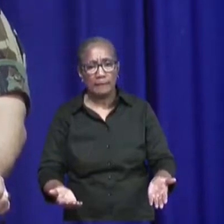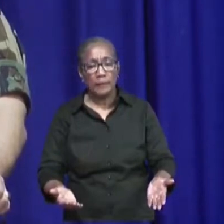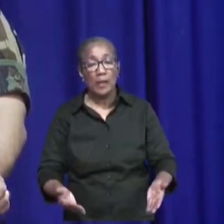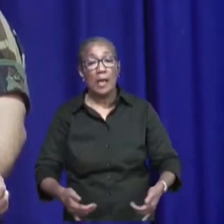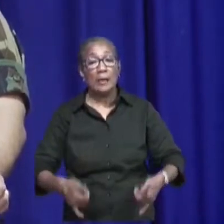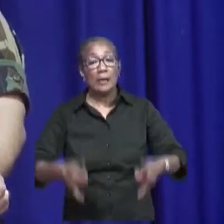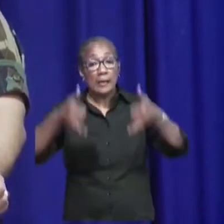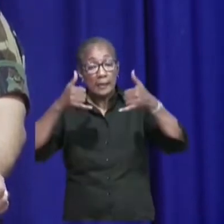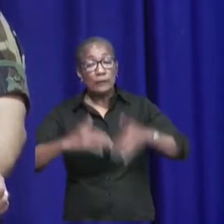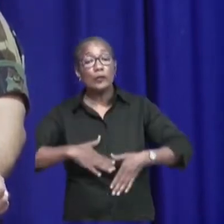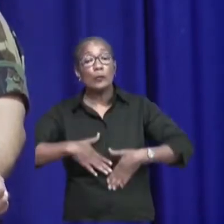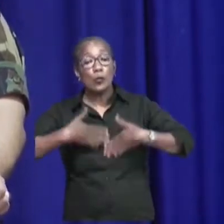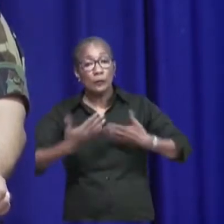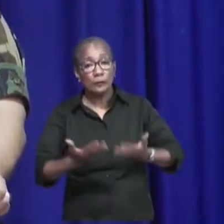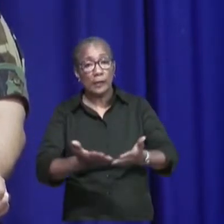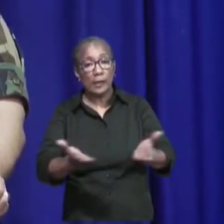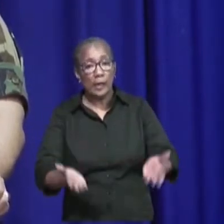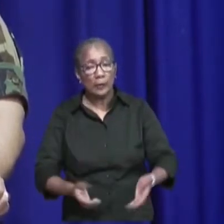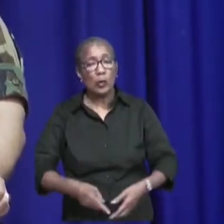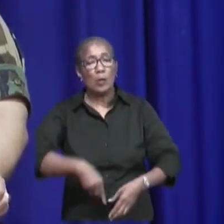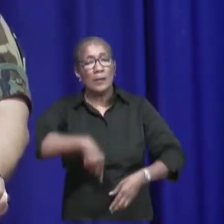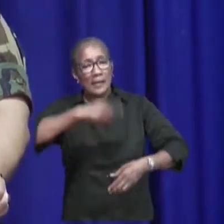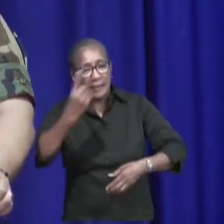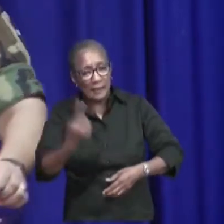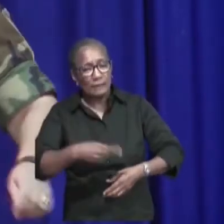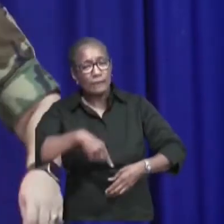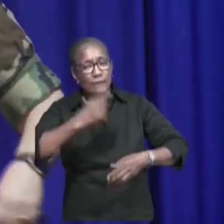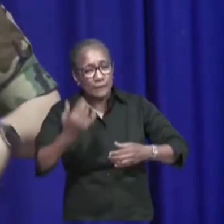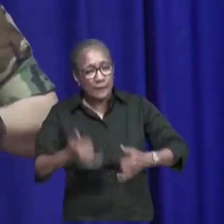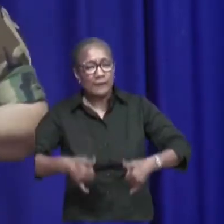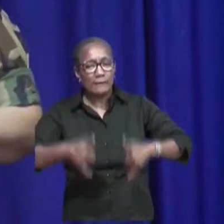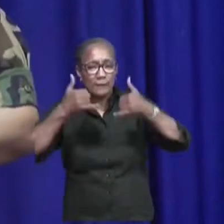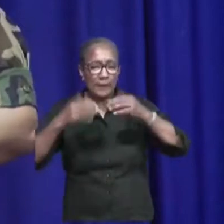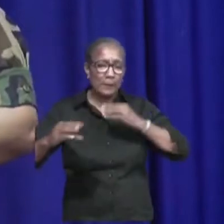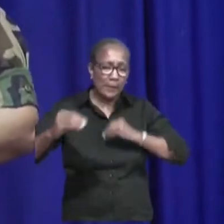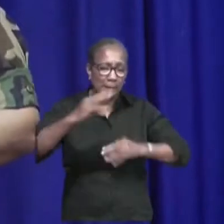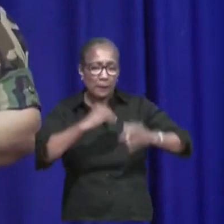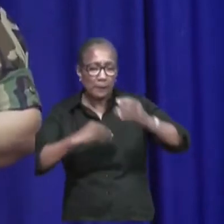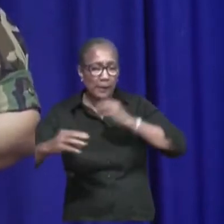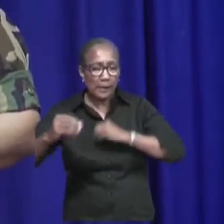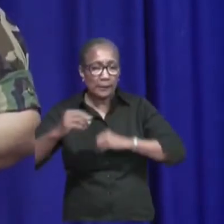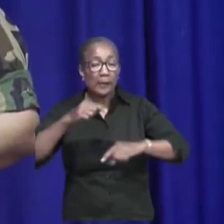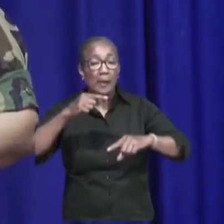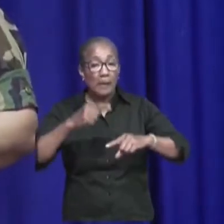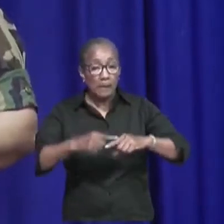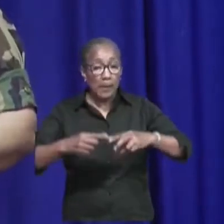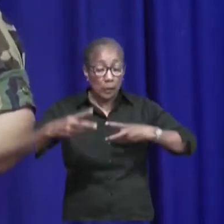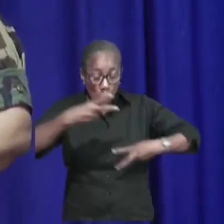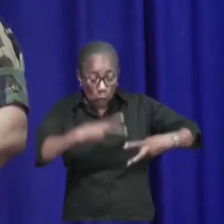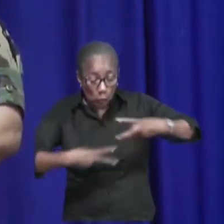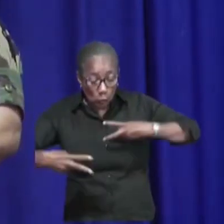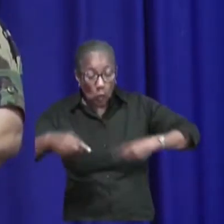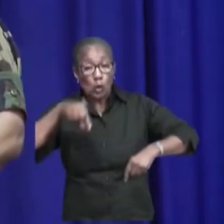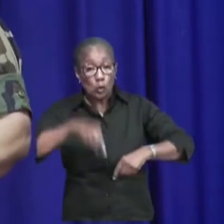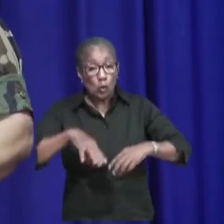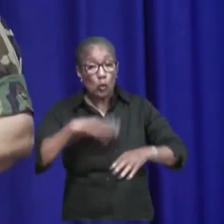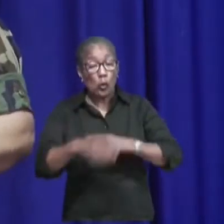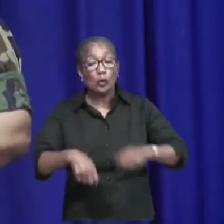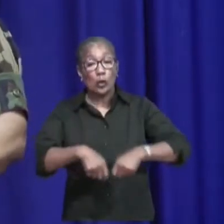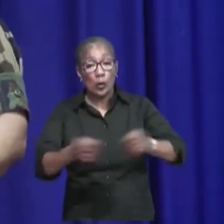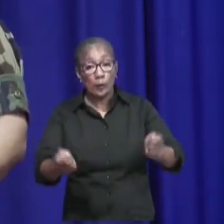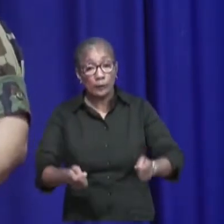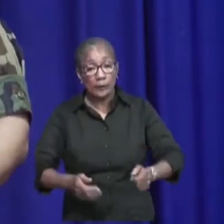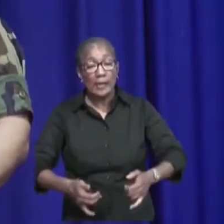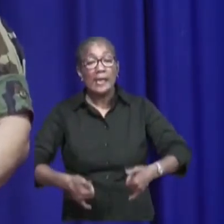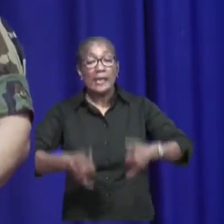de behoefte gehad om elke keer te praten en te vragen. En ik moet heel eerlijk zeggen, met de operatie die nu wordt uitgevoerd, wordt er